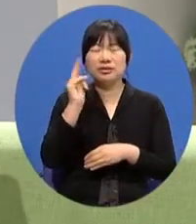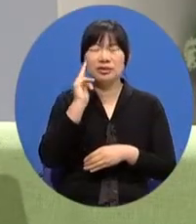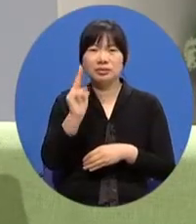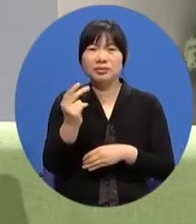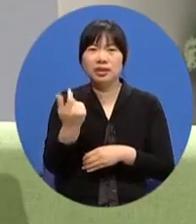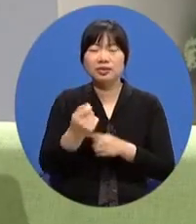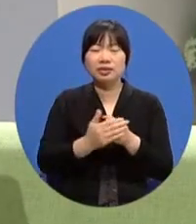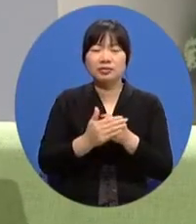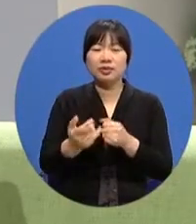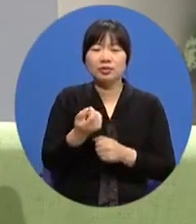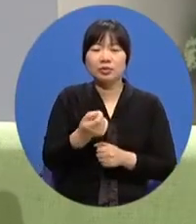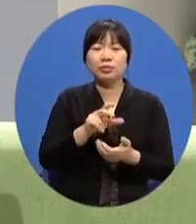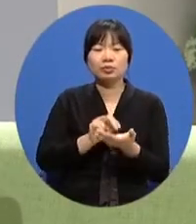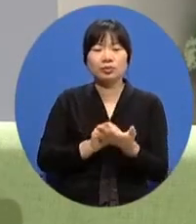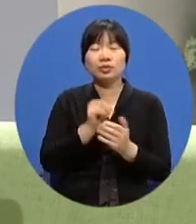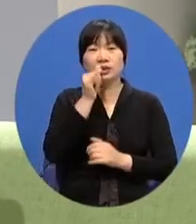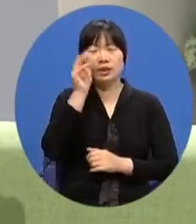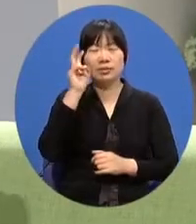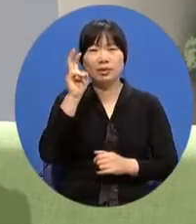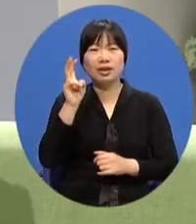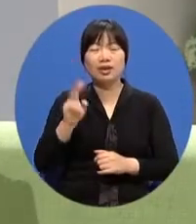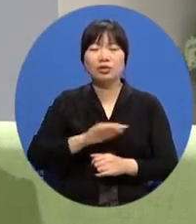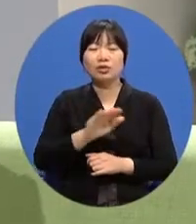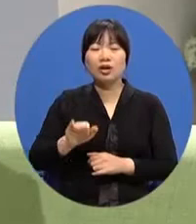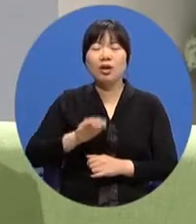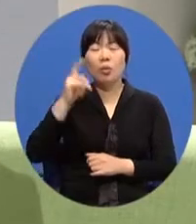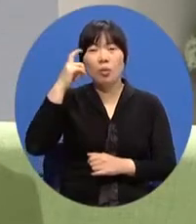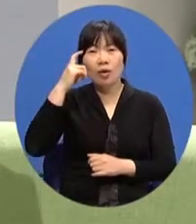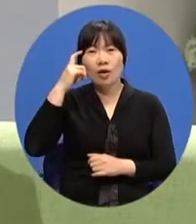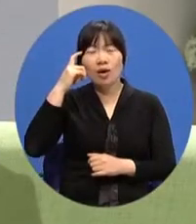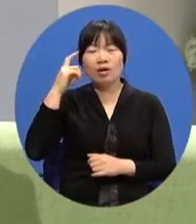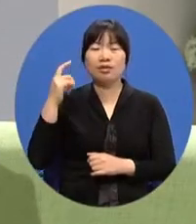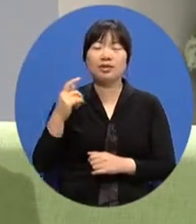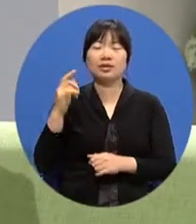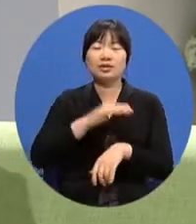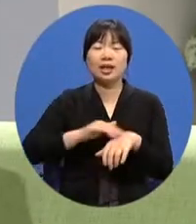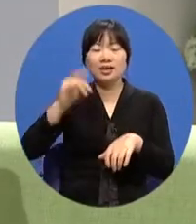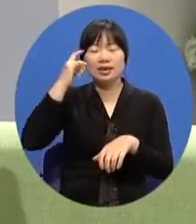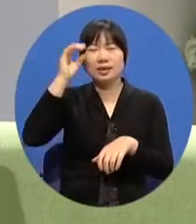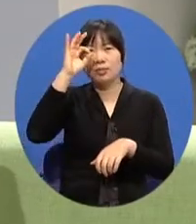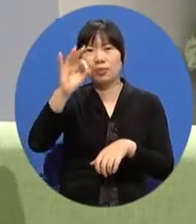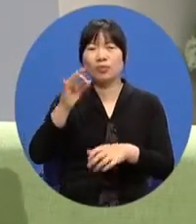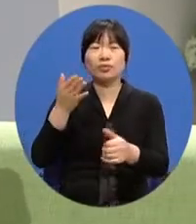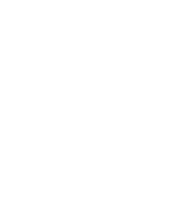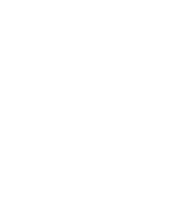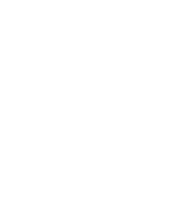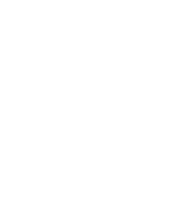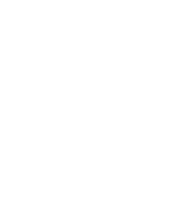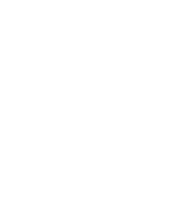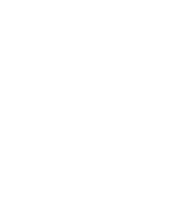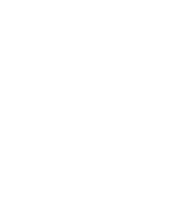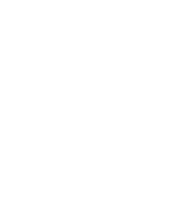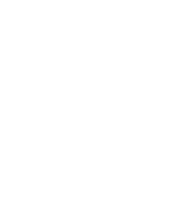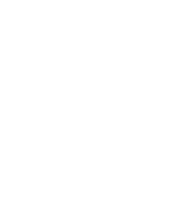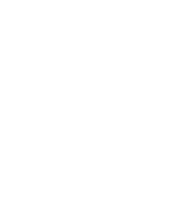그게 조금 문제일 수 있죠. 그래서 우리가 왜 그런가 이제 한번 좀 잘 생각해 봐야 될 것 같습니다. 네.